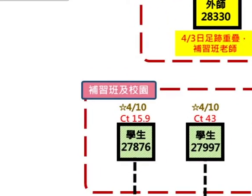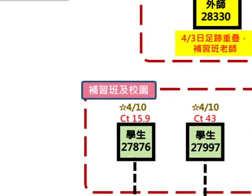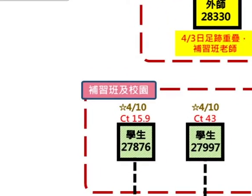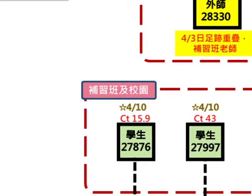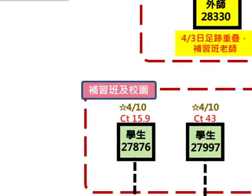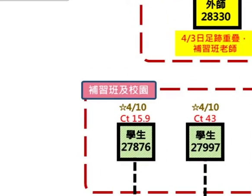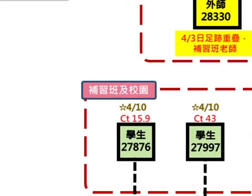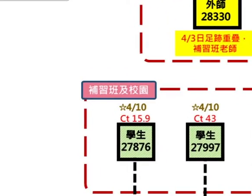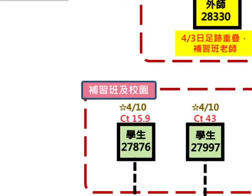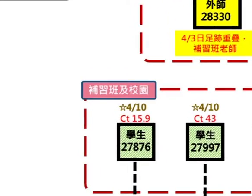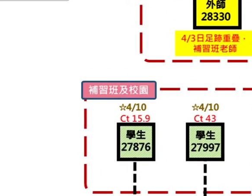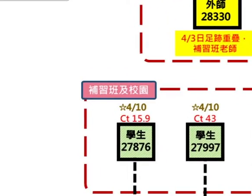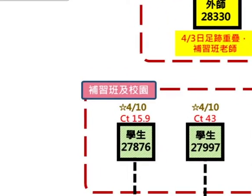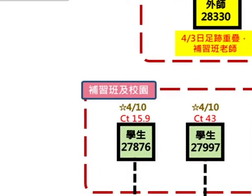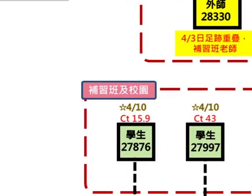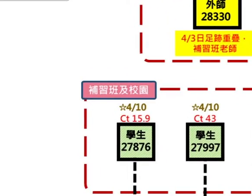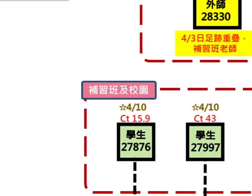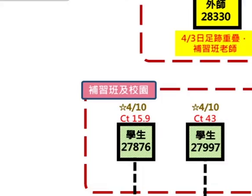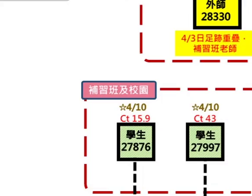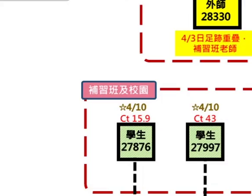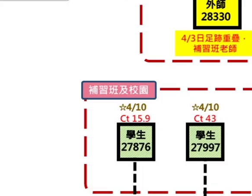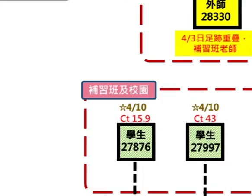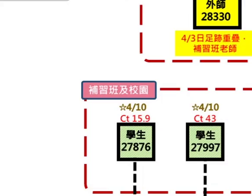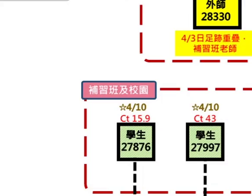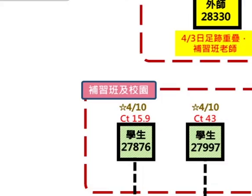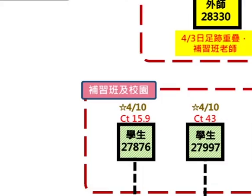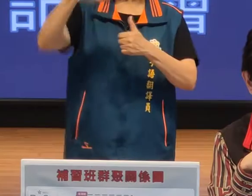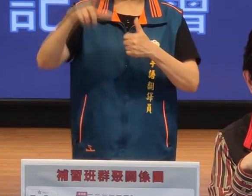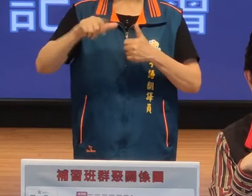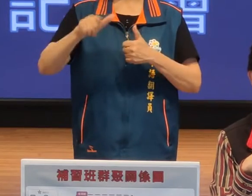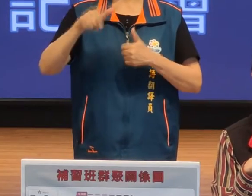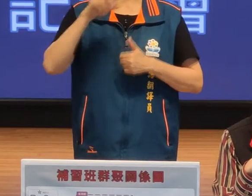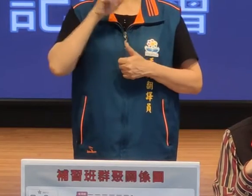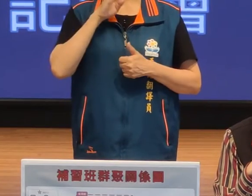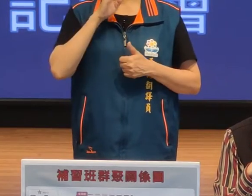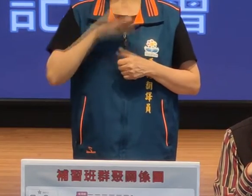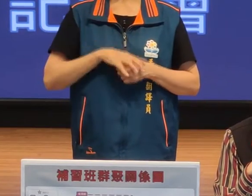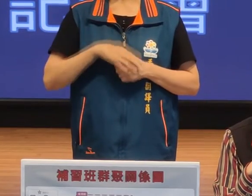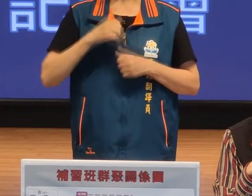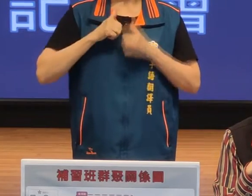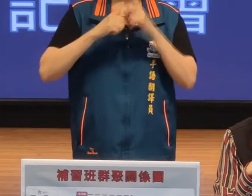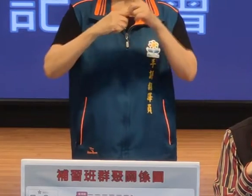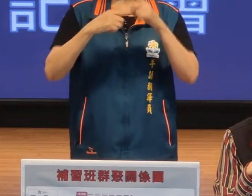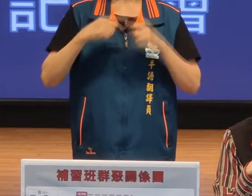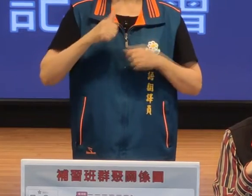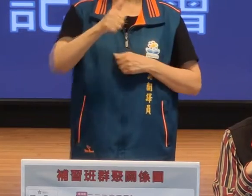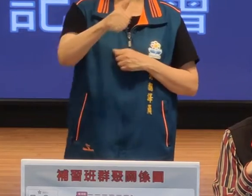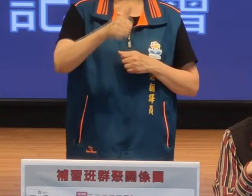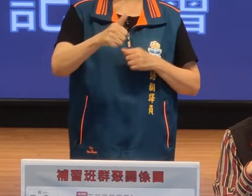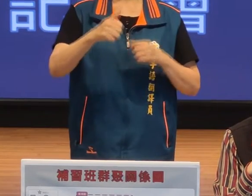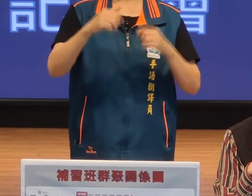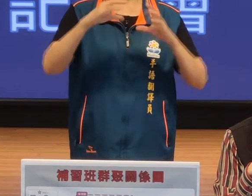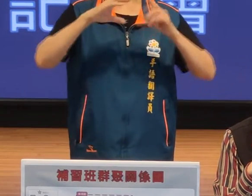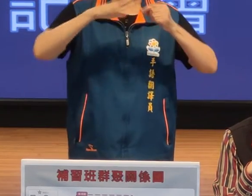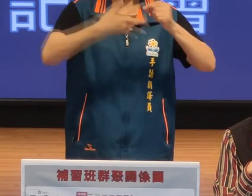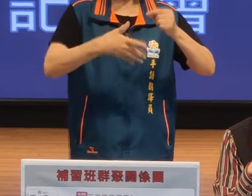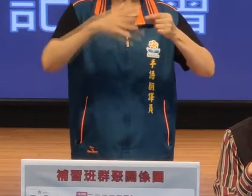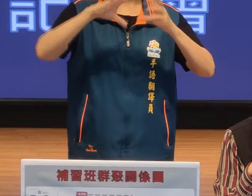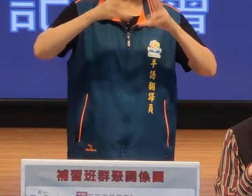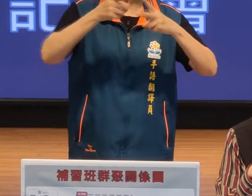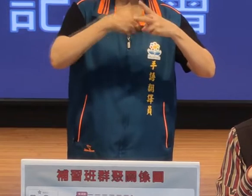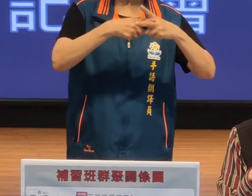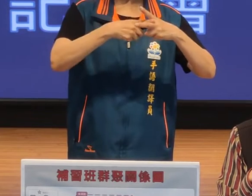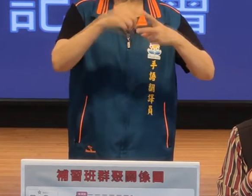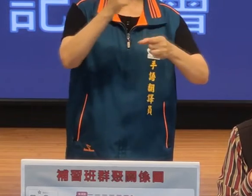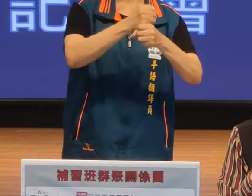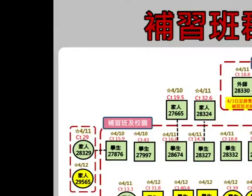过3剂疫苗，他本身也是一个特教老师了哈，所以去了一些国中啊，那国小啊都